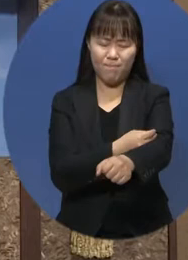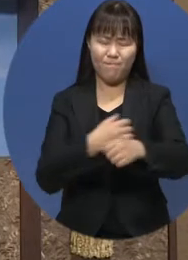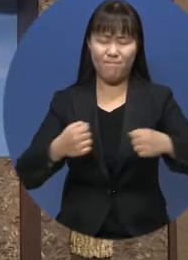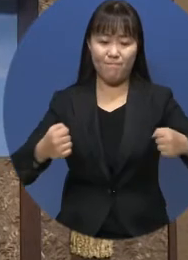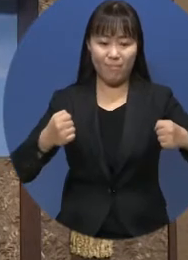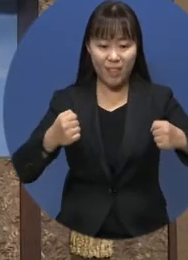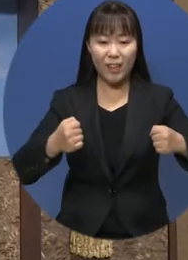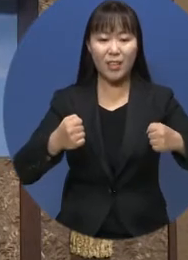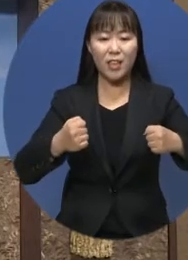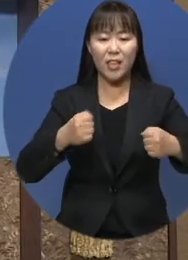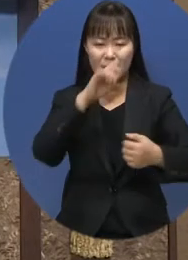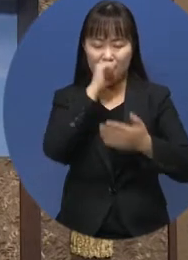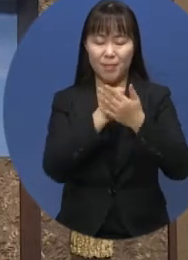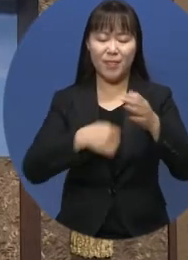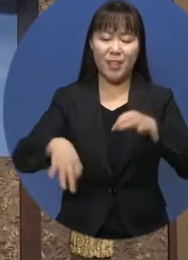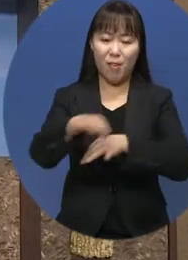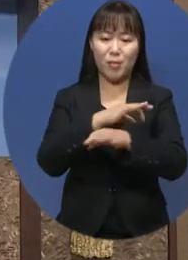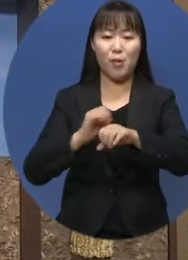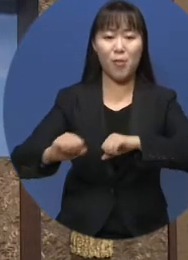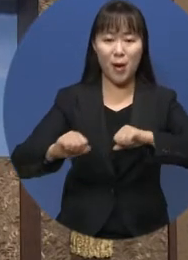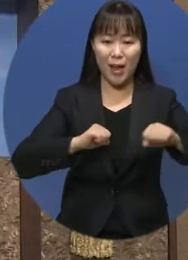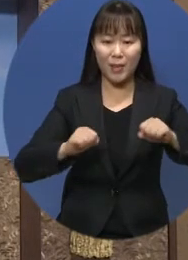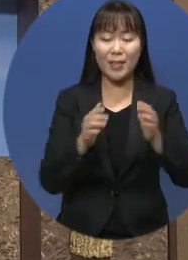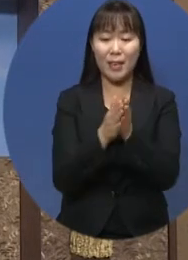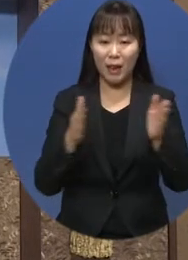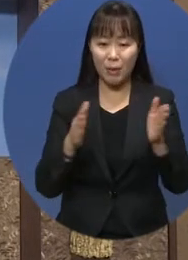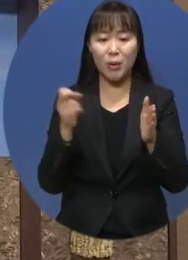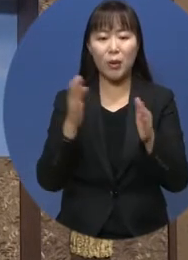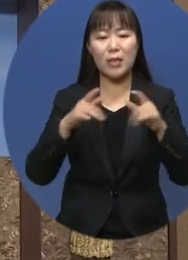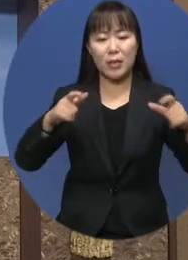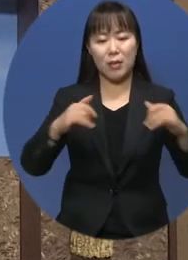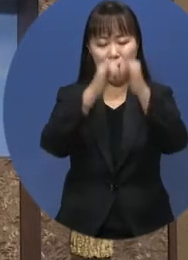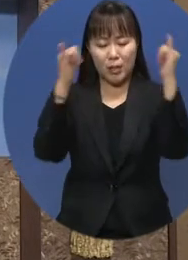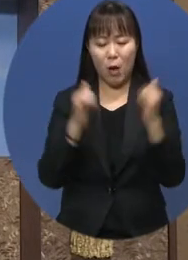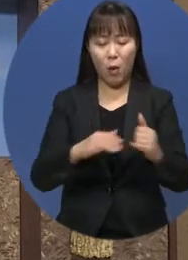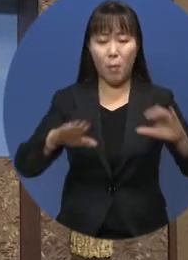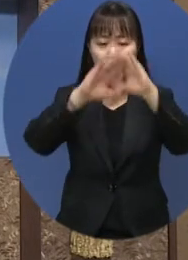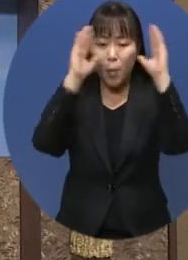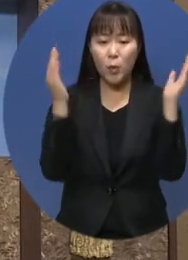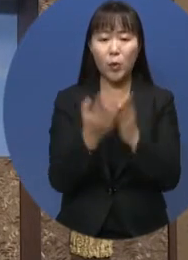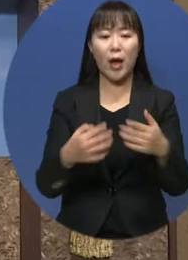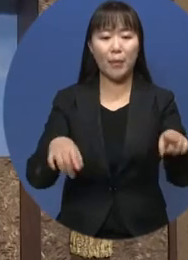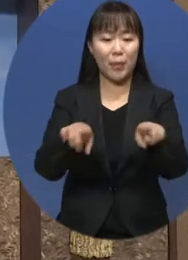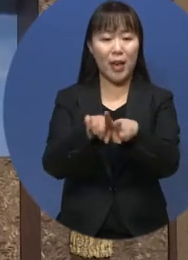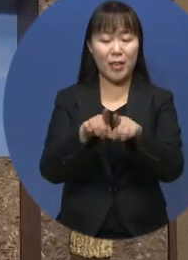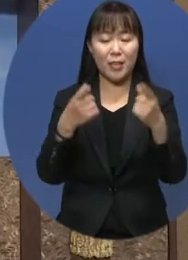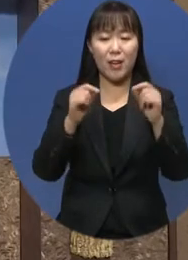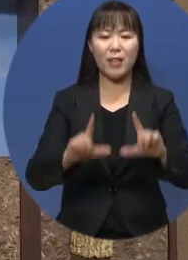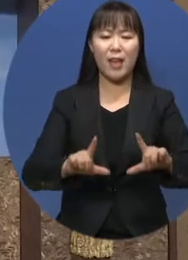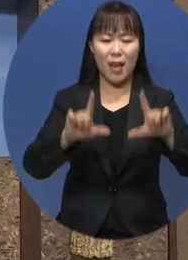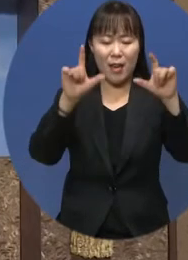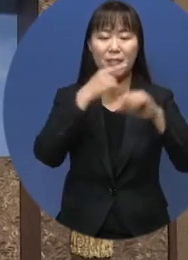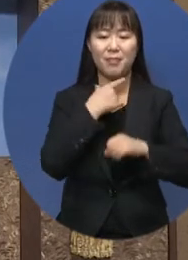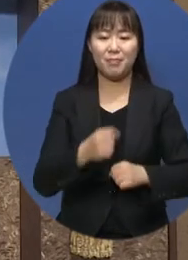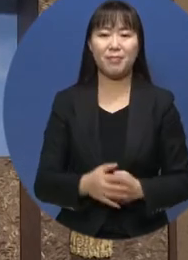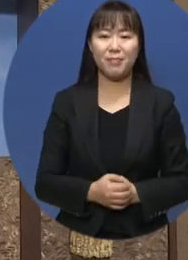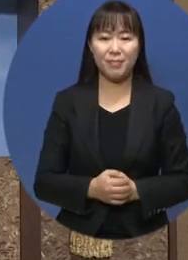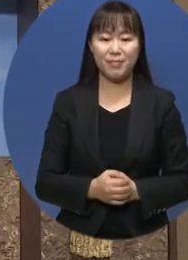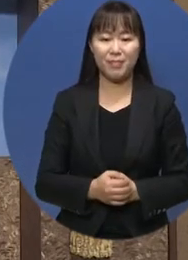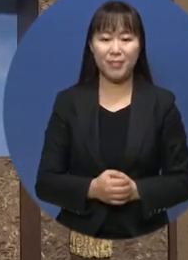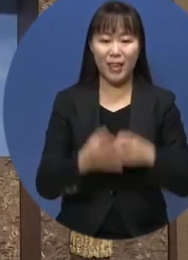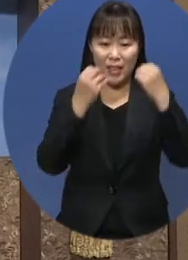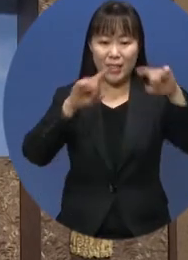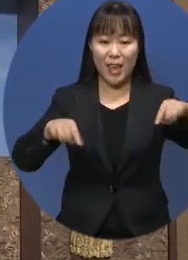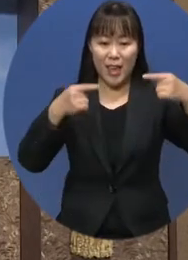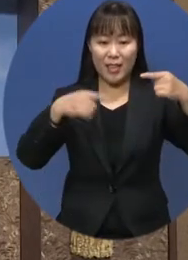이제 정상적인 경제활동의 들어가고 지역사회 모두가 함께 가는 그런 애가 돼야 될 것 같습니다 자세